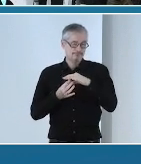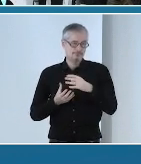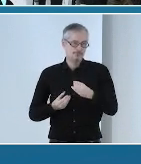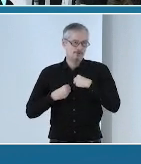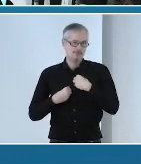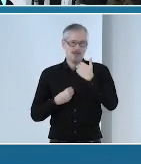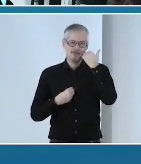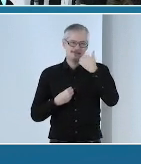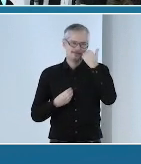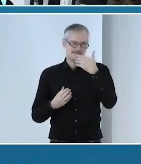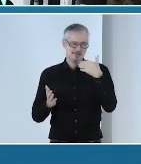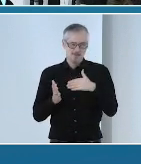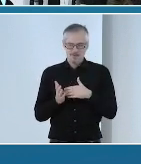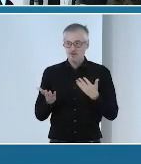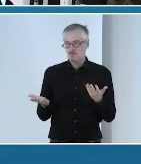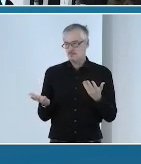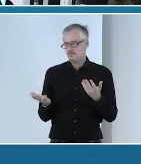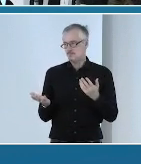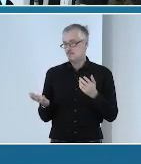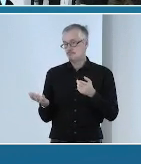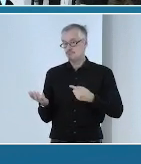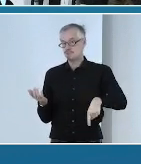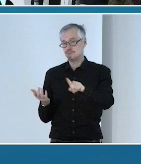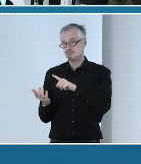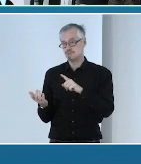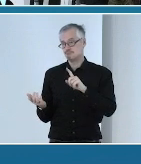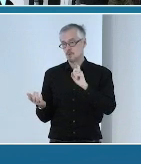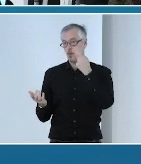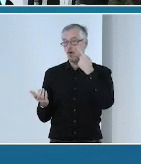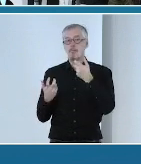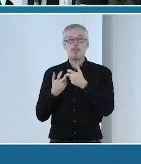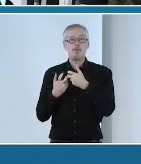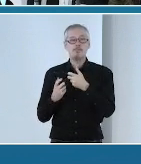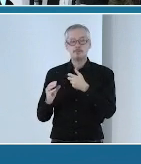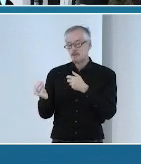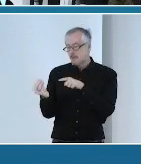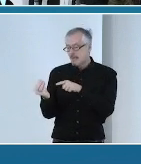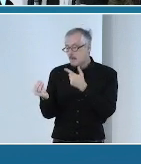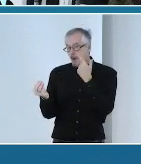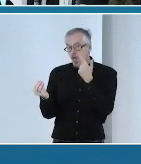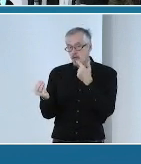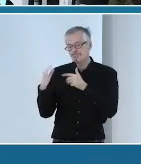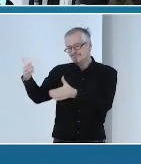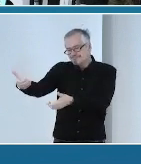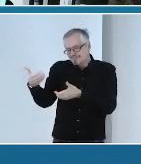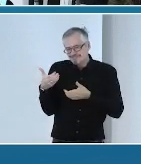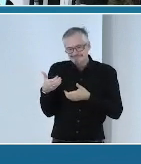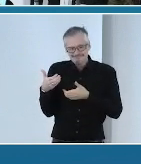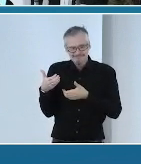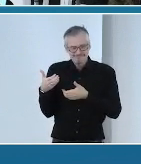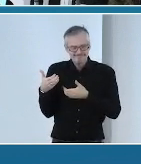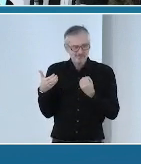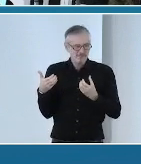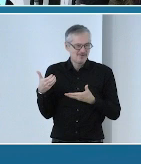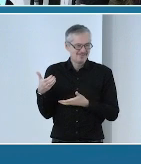sait très intuitivement. Les enfants qui pleurent, on les prend dans nos bras et puis on imprime